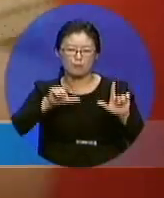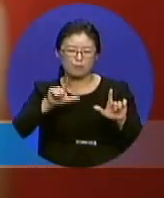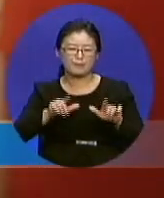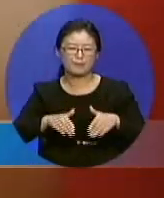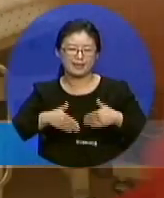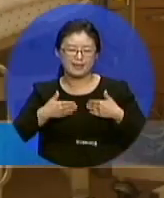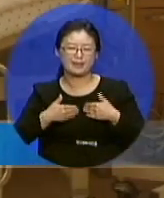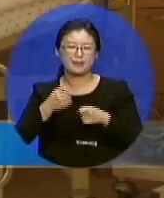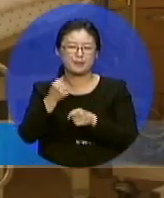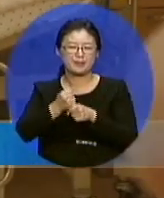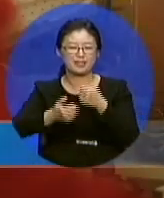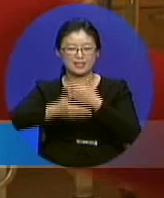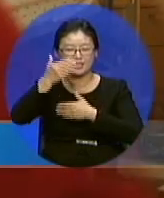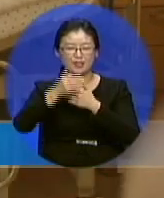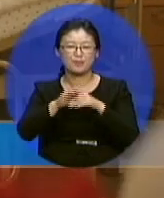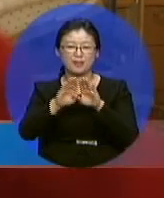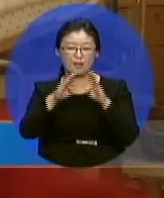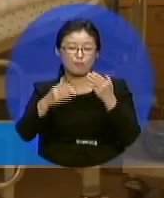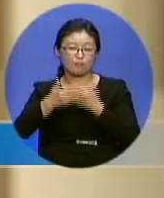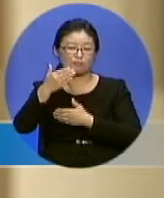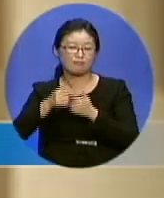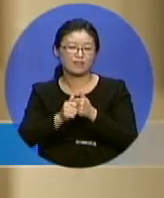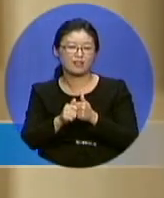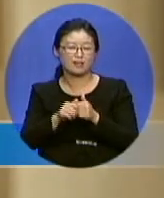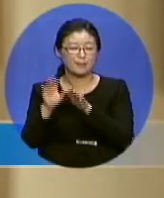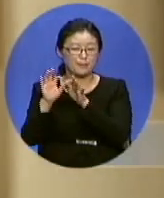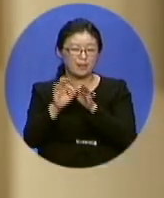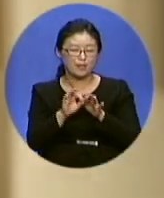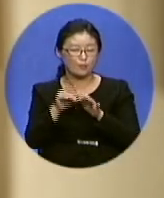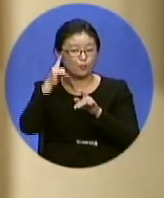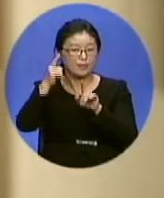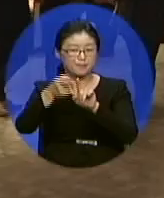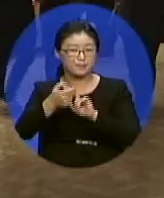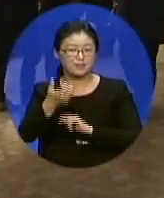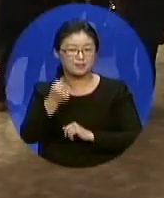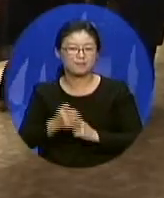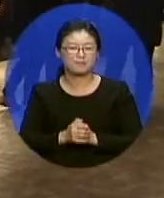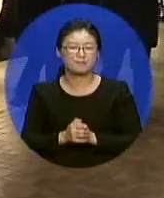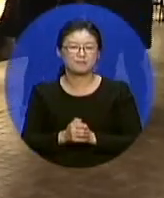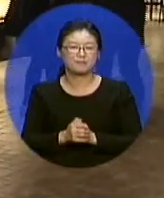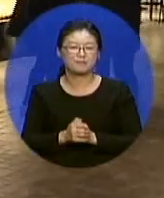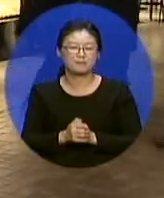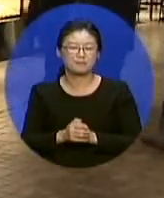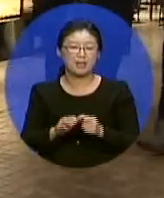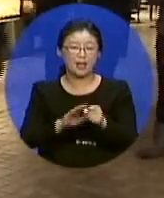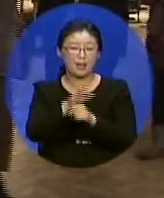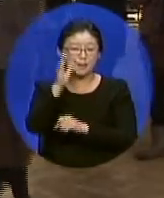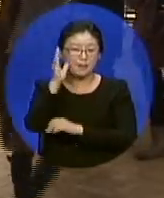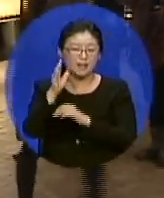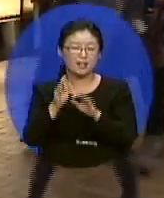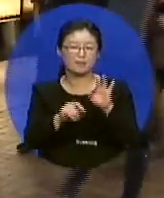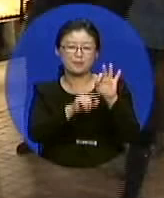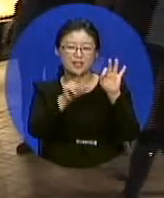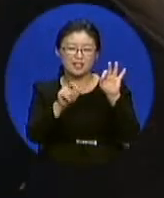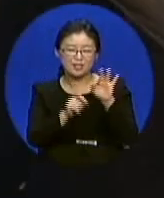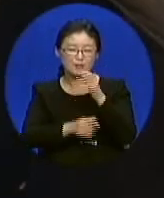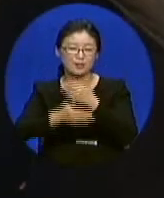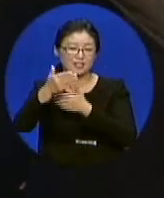시선으로 그려내며 개봉 후 꾸준히 그 열기를 이어가고 있습니다. 멜로 영화로 통용되던 10월